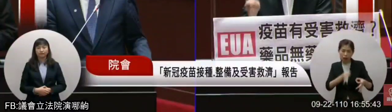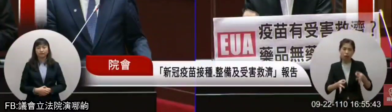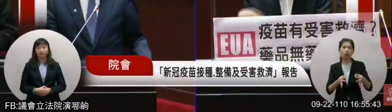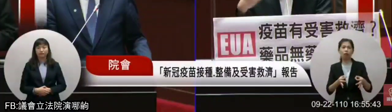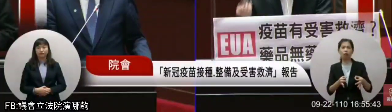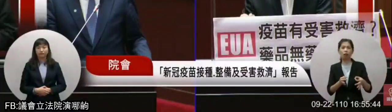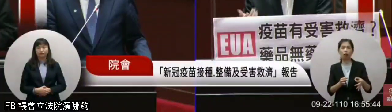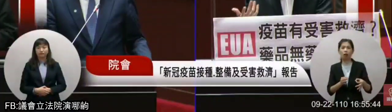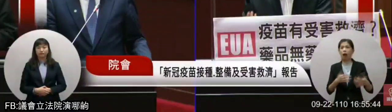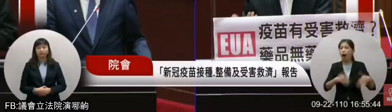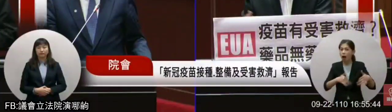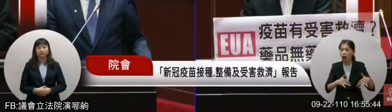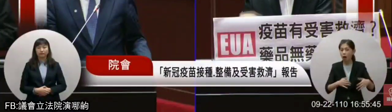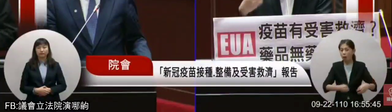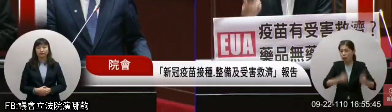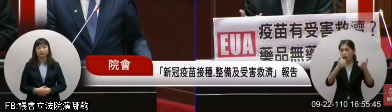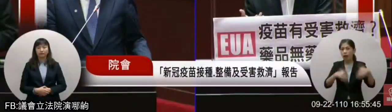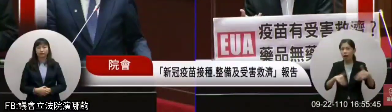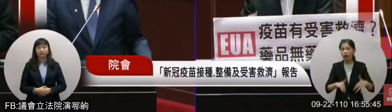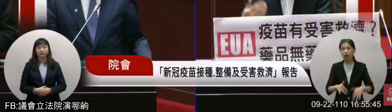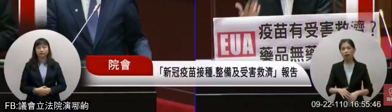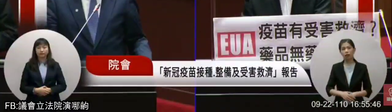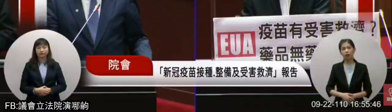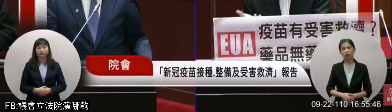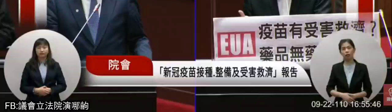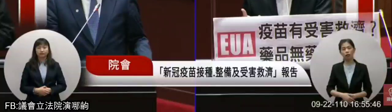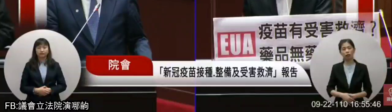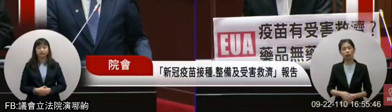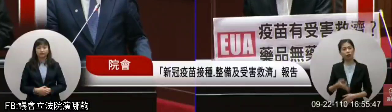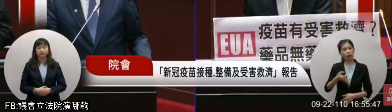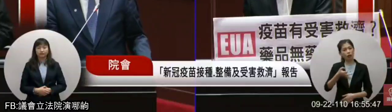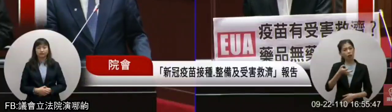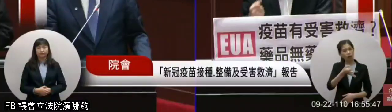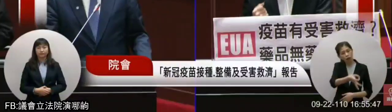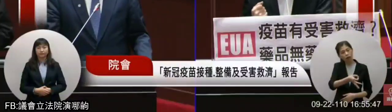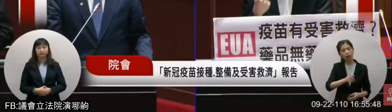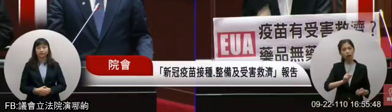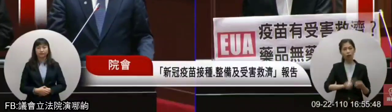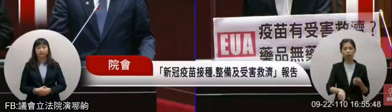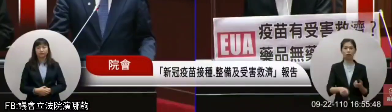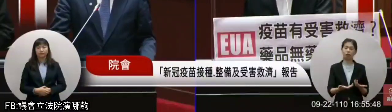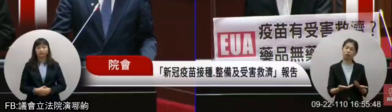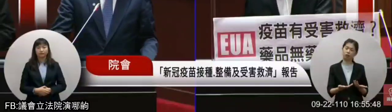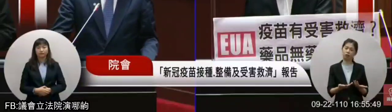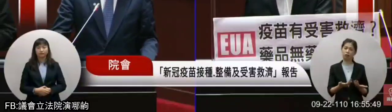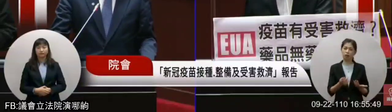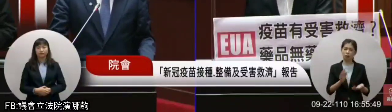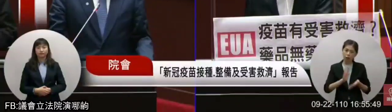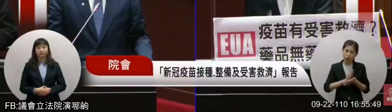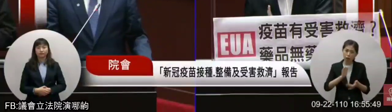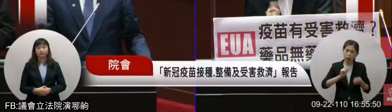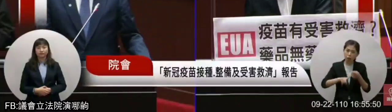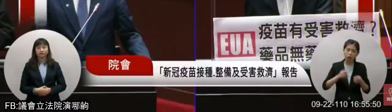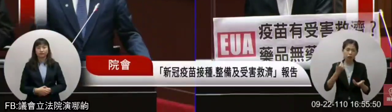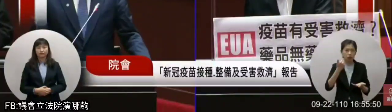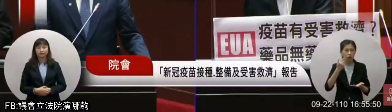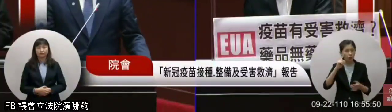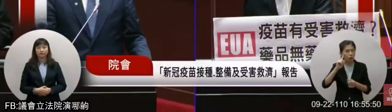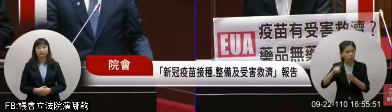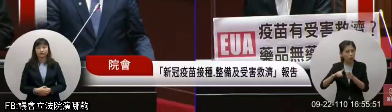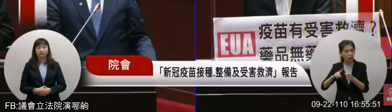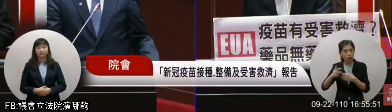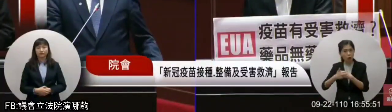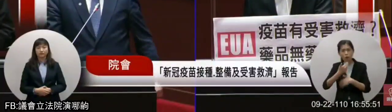上来，你有付他钱是大问题。你没付他钱，将来你也没办法就责。还有啊，这个平台要用到多久？你明年卫福部自